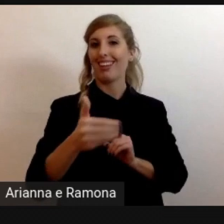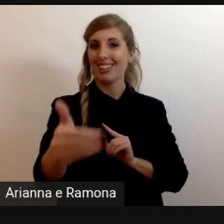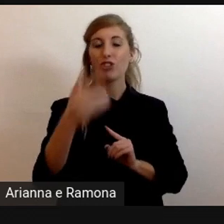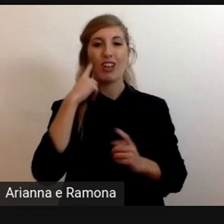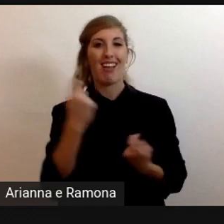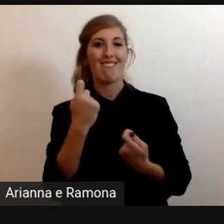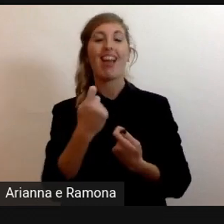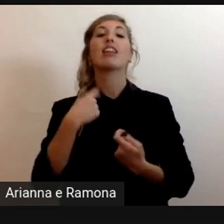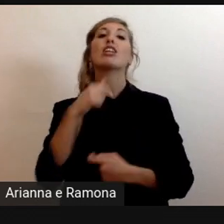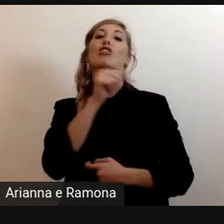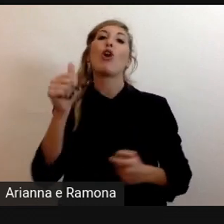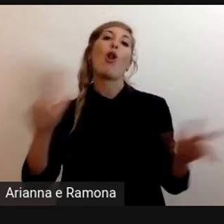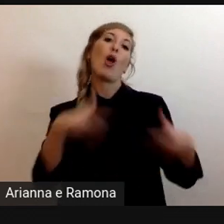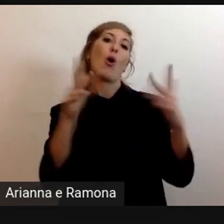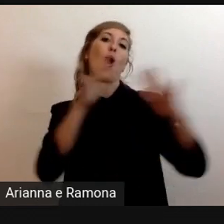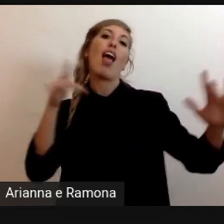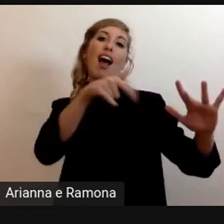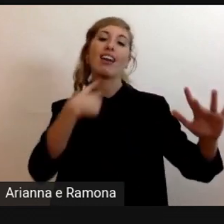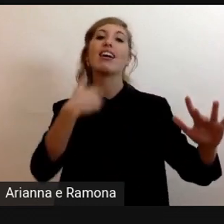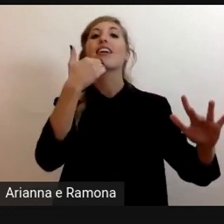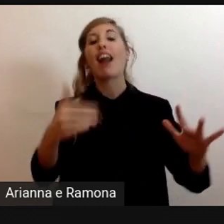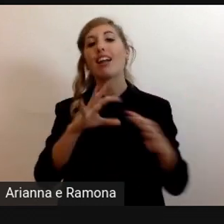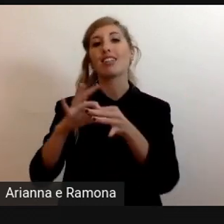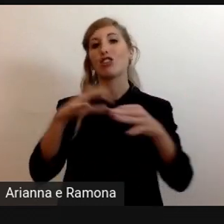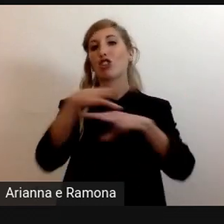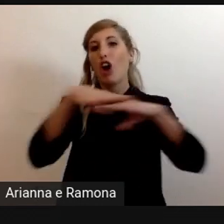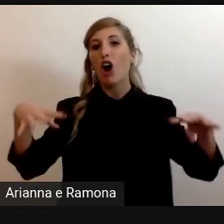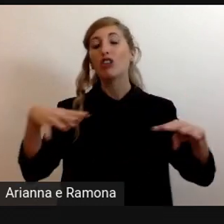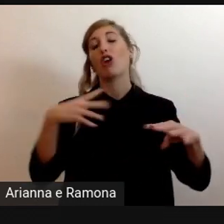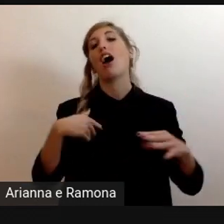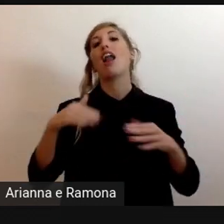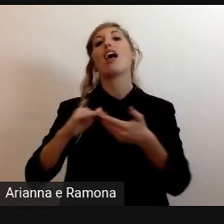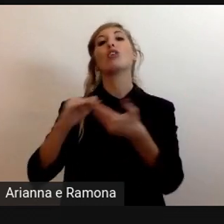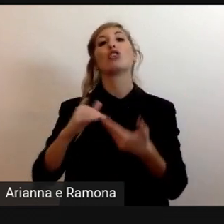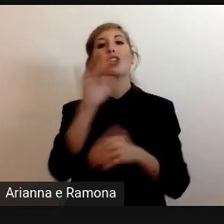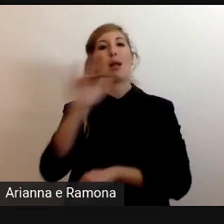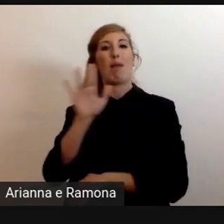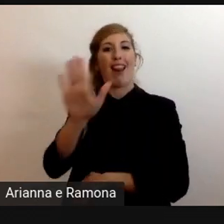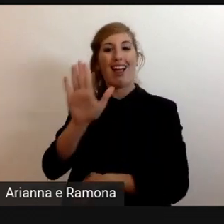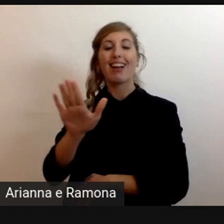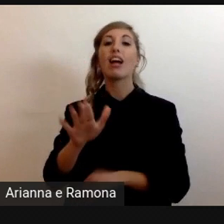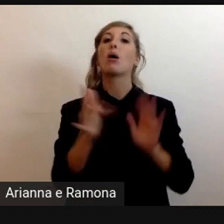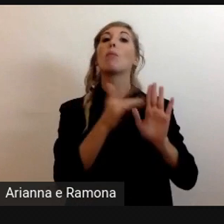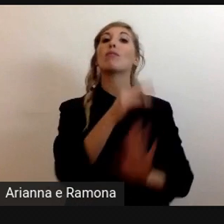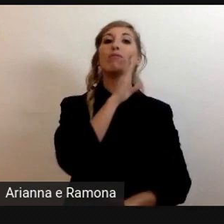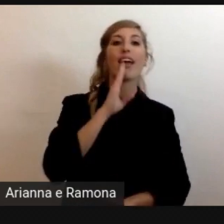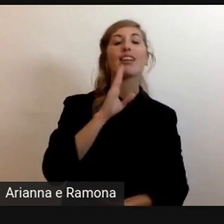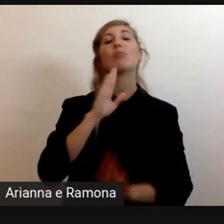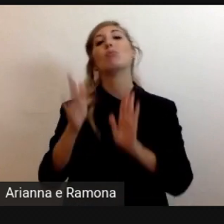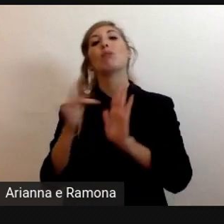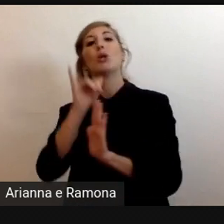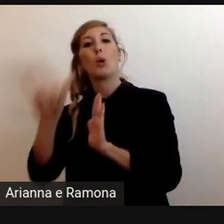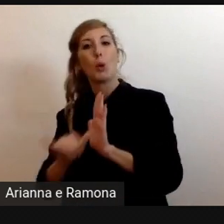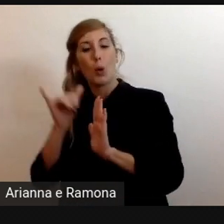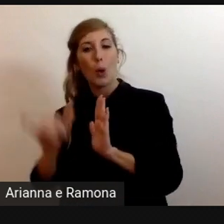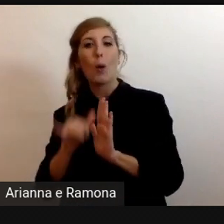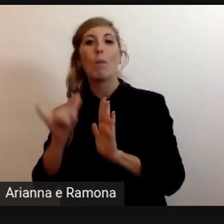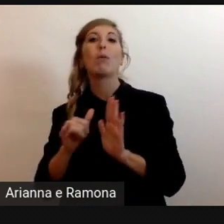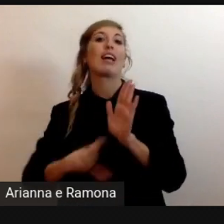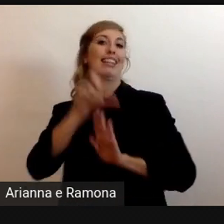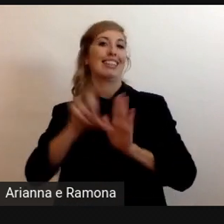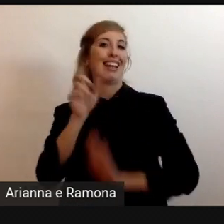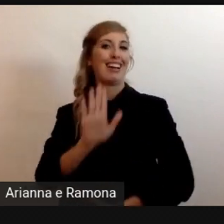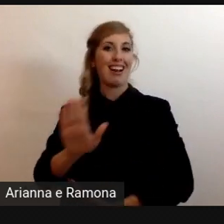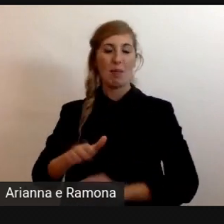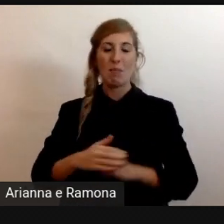attraverso i canali social diede associazioni gridenko e quindi la pagina facebook la pagina youtube instagram